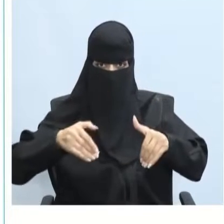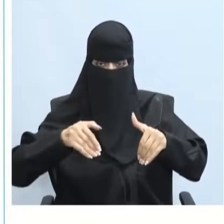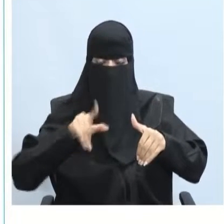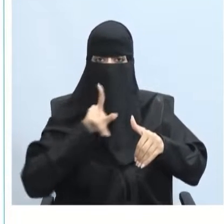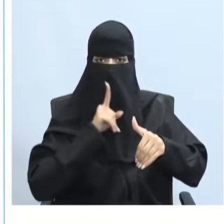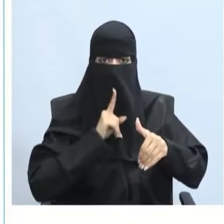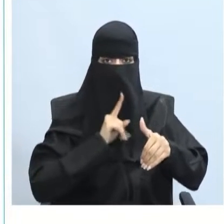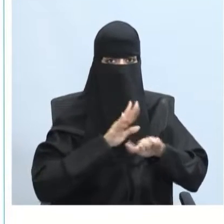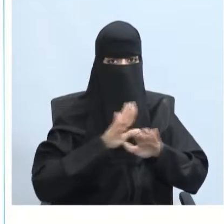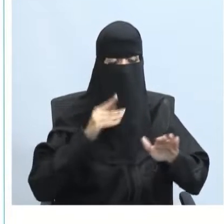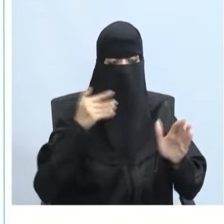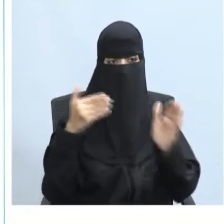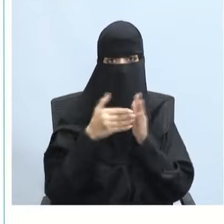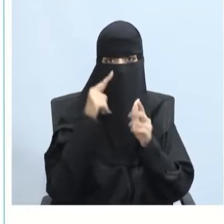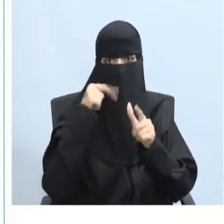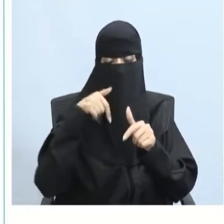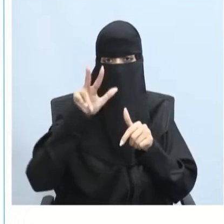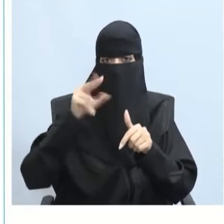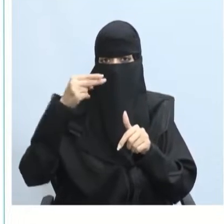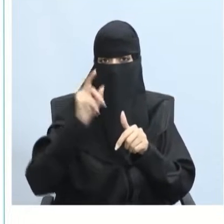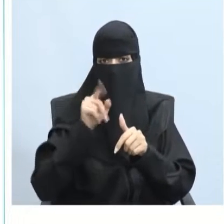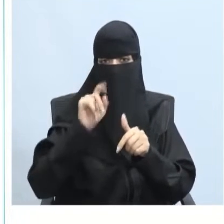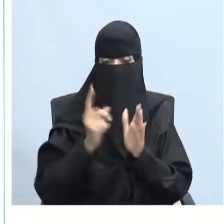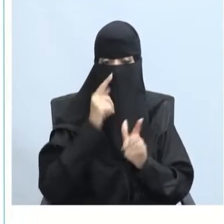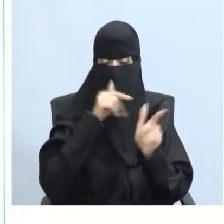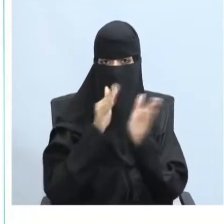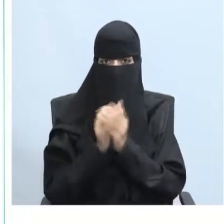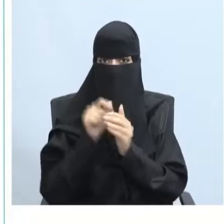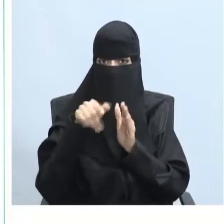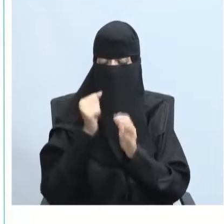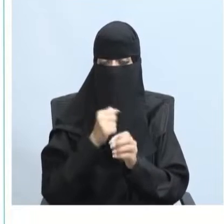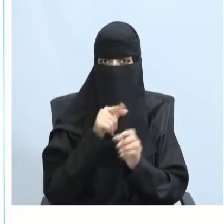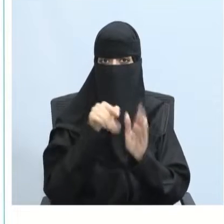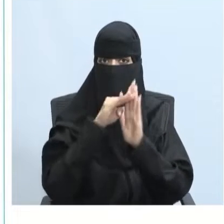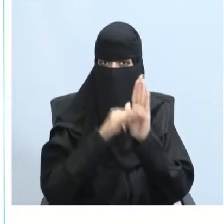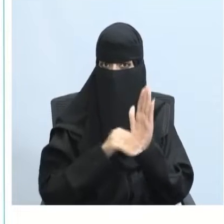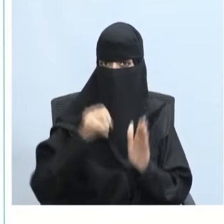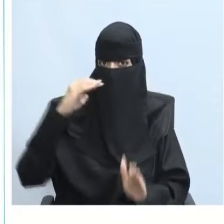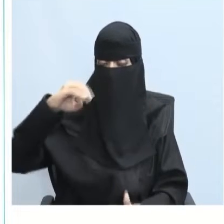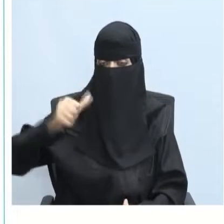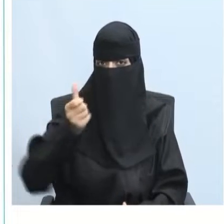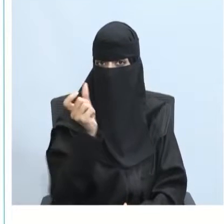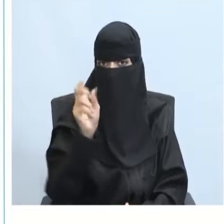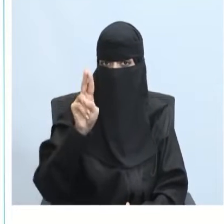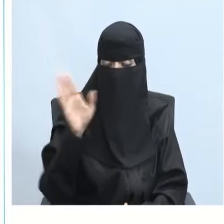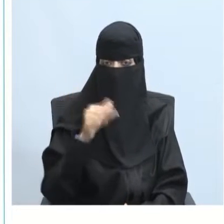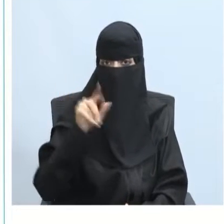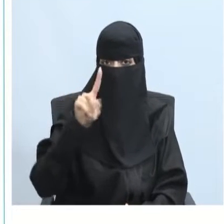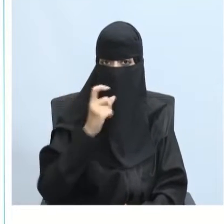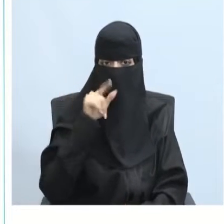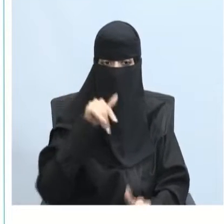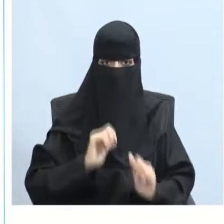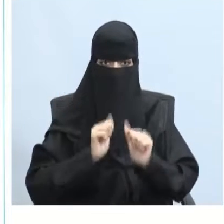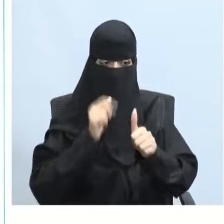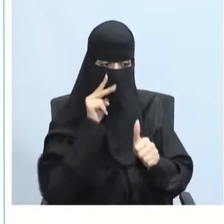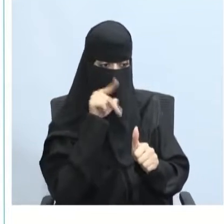انتهاء العرض في تطبيق جد بروجكت يمكنك ان ترى المواعيد النهائيه الخاصه بم مشروعاتك